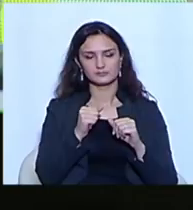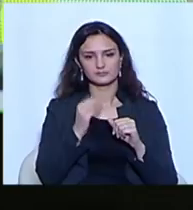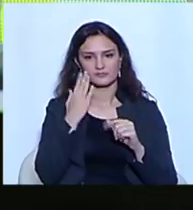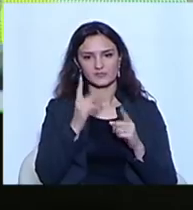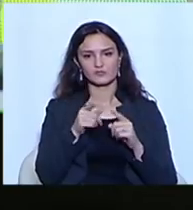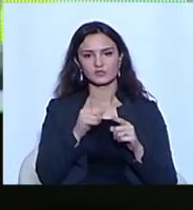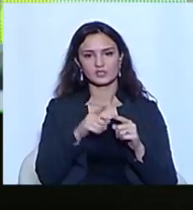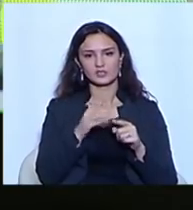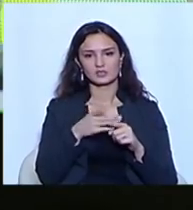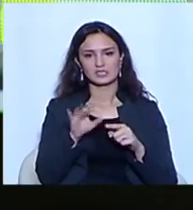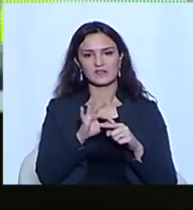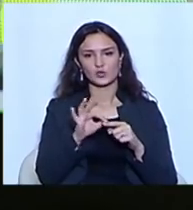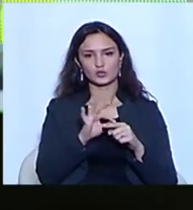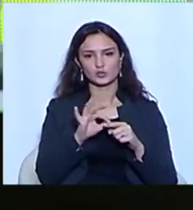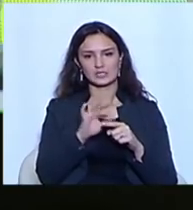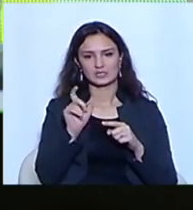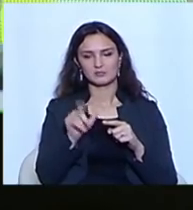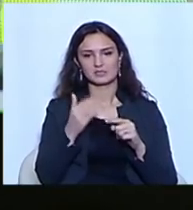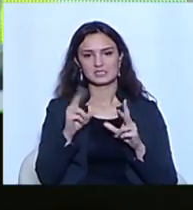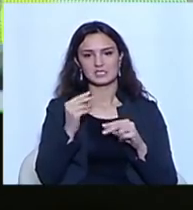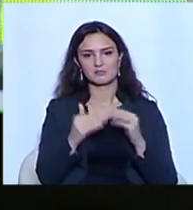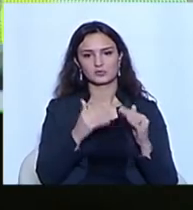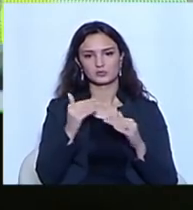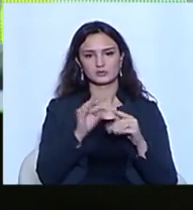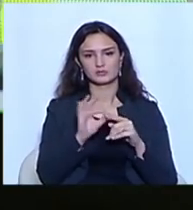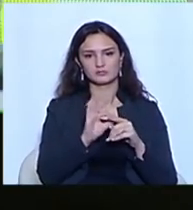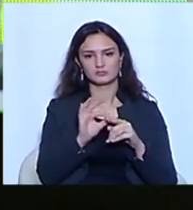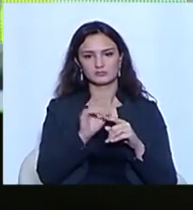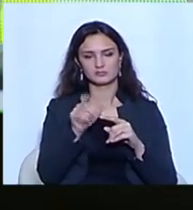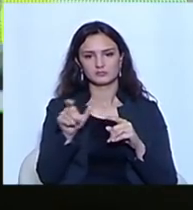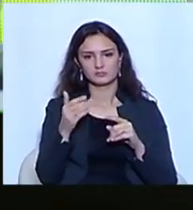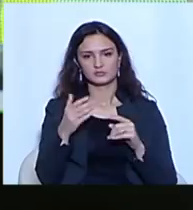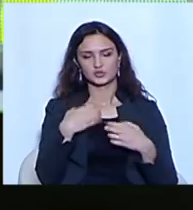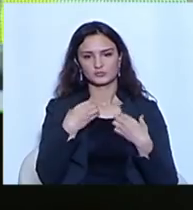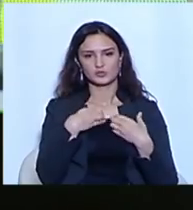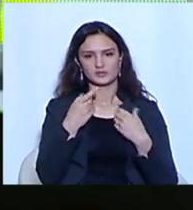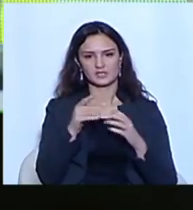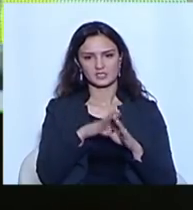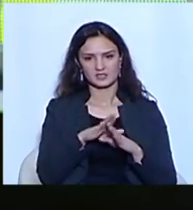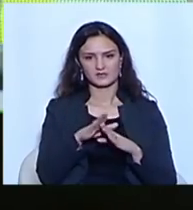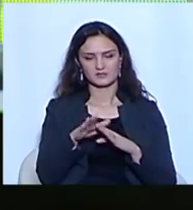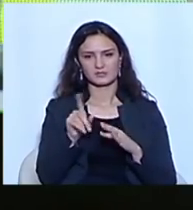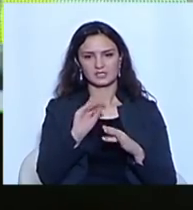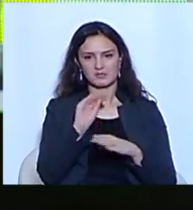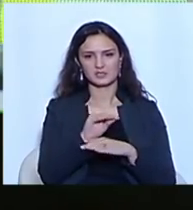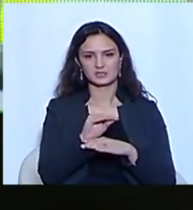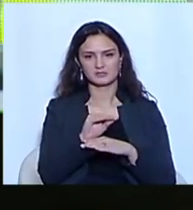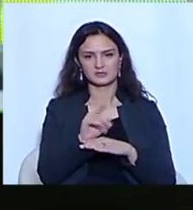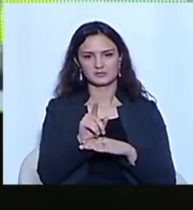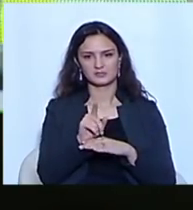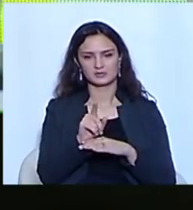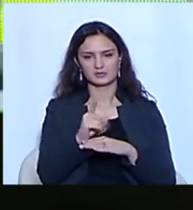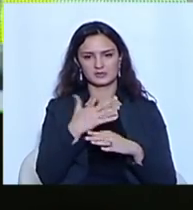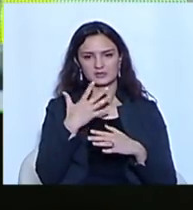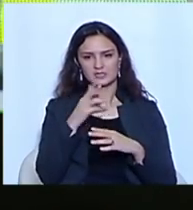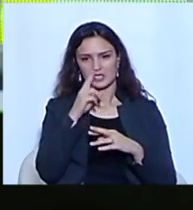სინამდვილეში ეს რა არის? ეს არის ნევროტული ადამიანი, წარმატებული ნევროტული ადამიანი ფოთვით აღსავზე, რომელსაც დამატებითი სტიმულანტი ჭირდება,